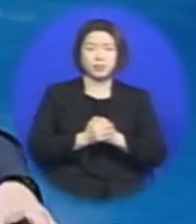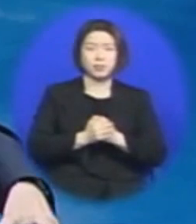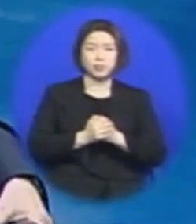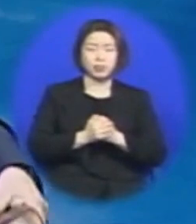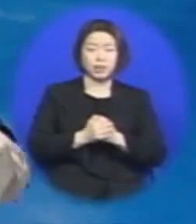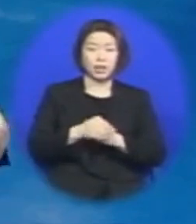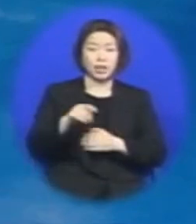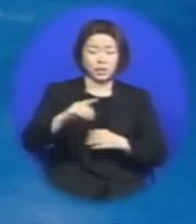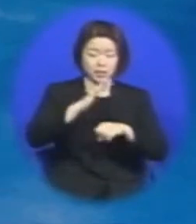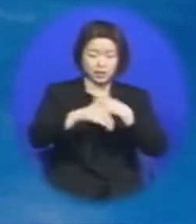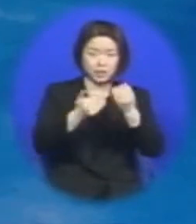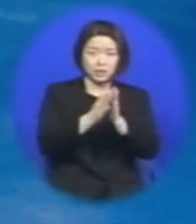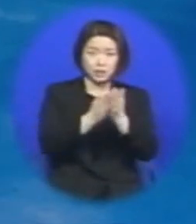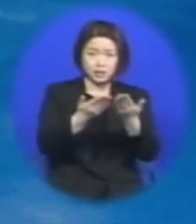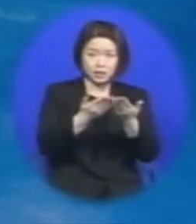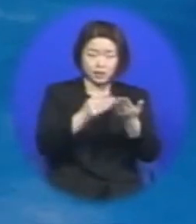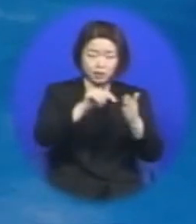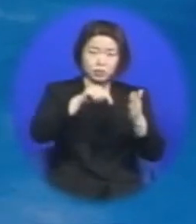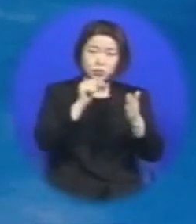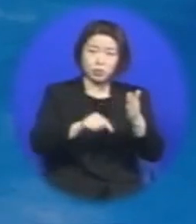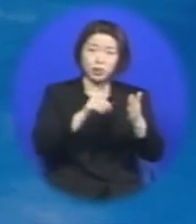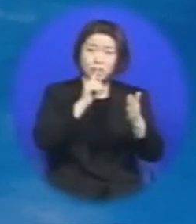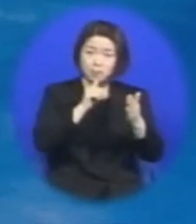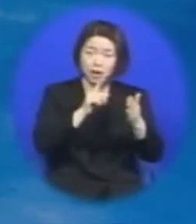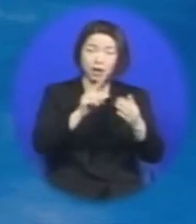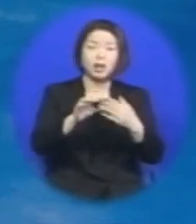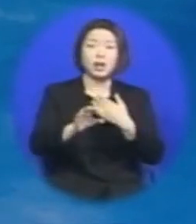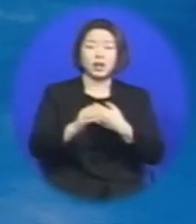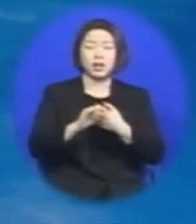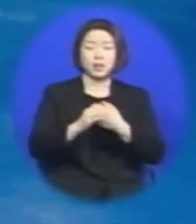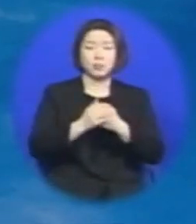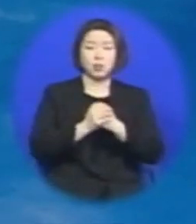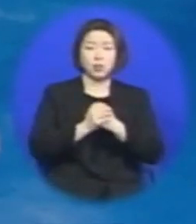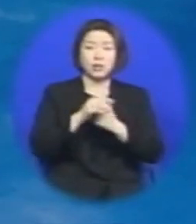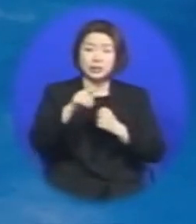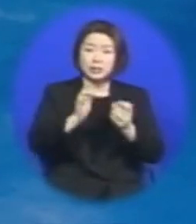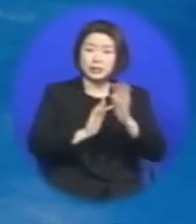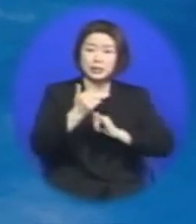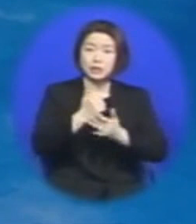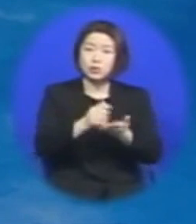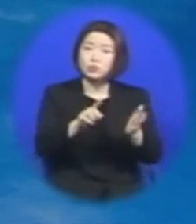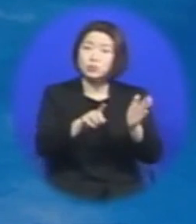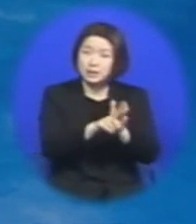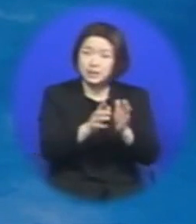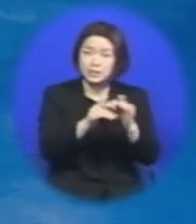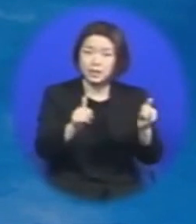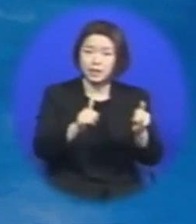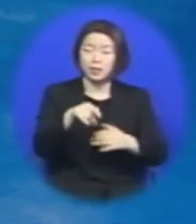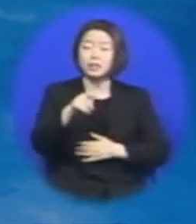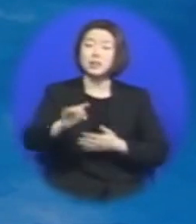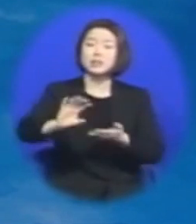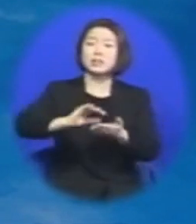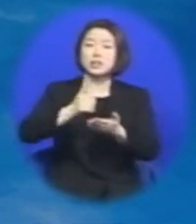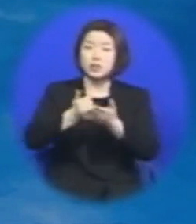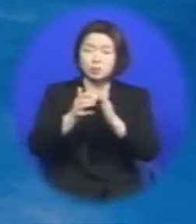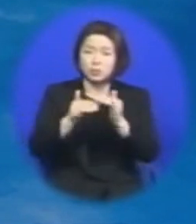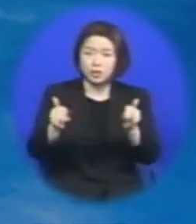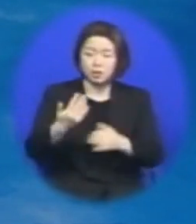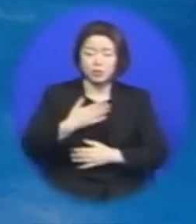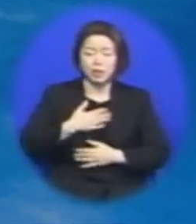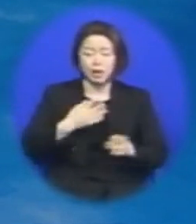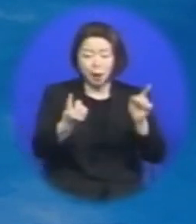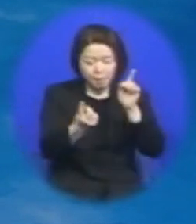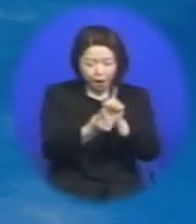다음에이 성경이 책에서 말하는 그 예수 믿는 사람 그 그리스도인을 내가 좀